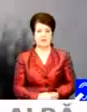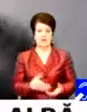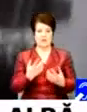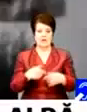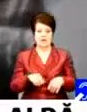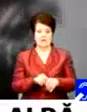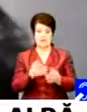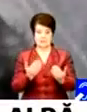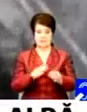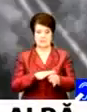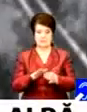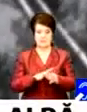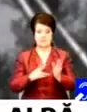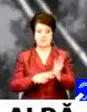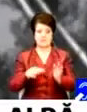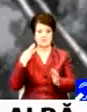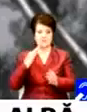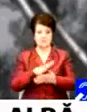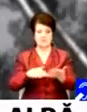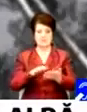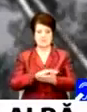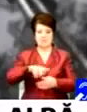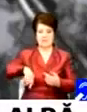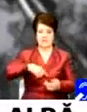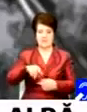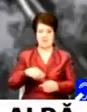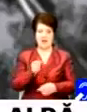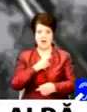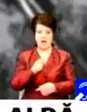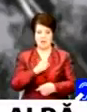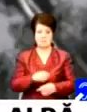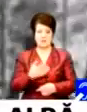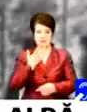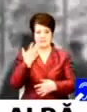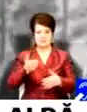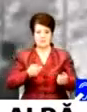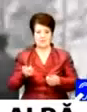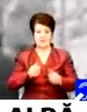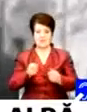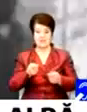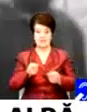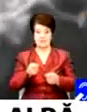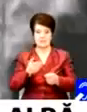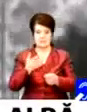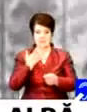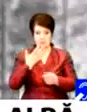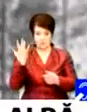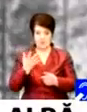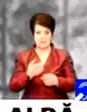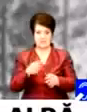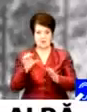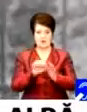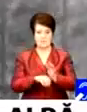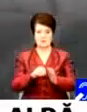Astăzi se împlinesc 78 de ani de la masacrul de la Fântâna Albă. Autoritățile sovietice au omorât în Valea Siretului din nordul